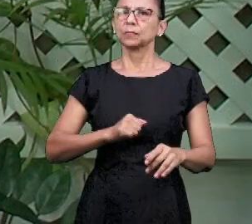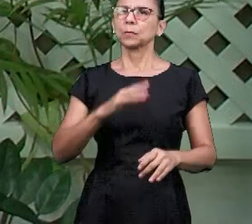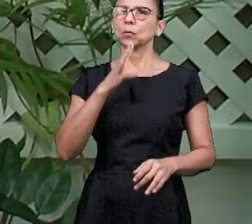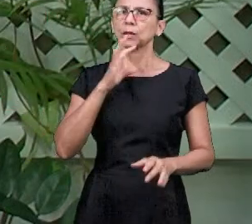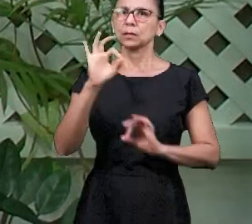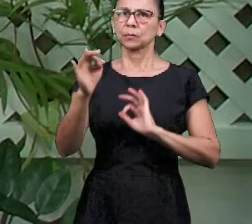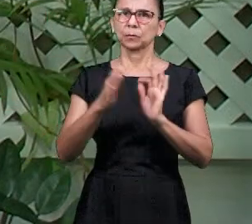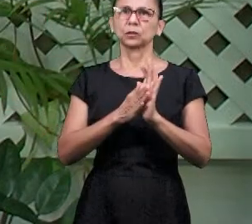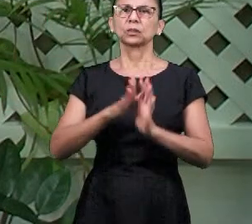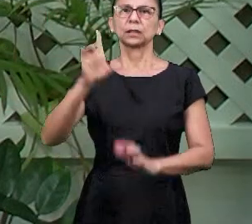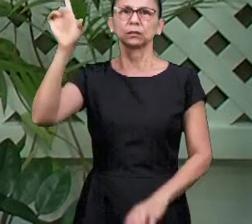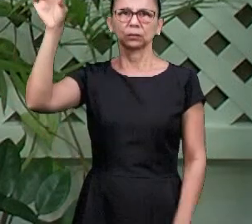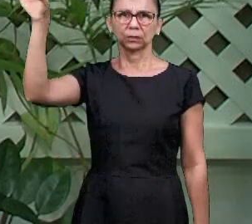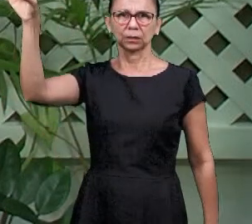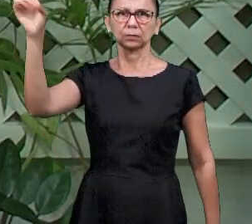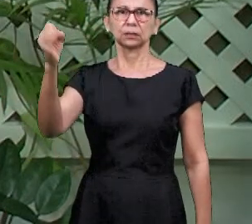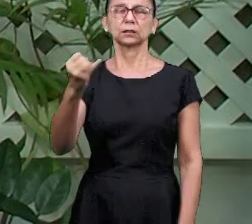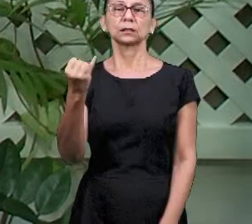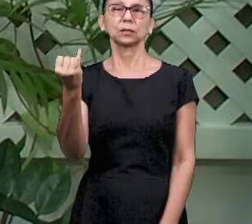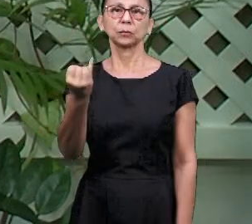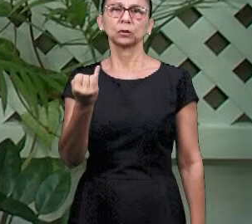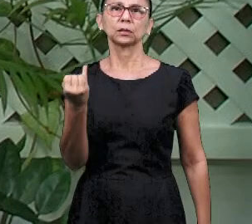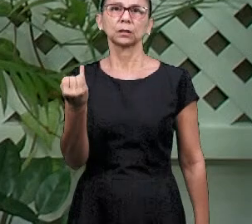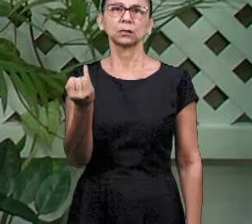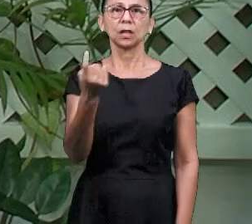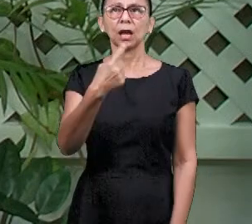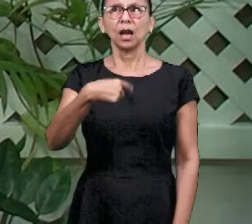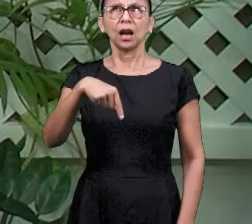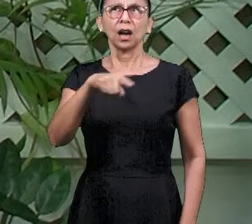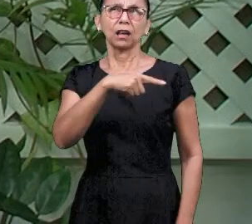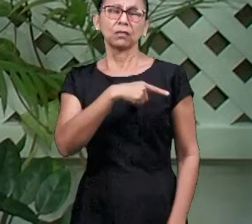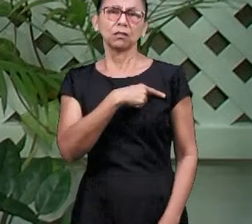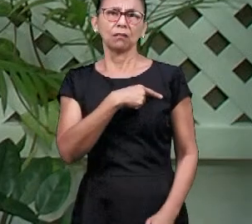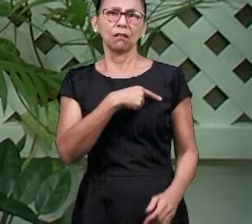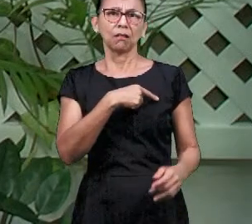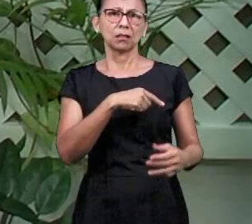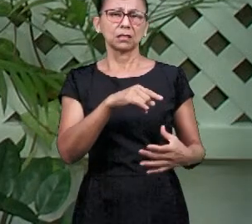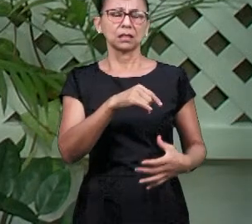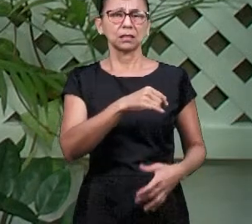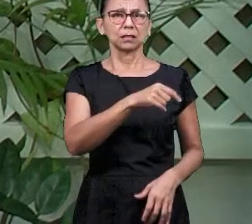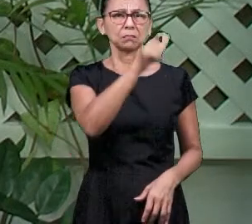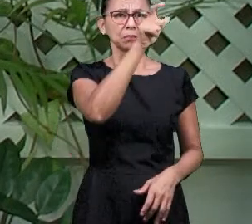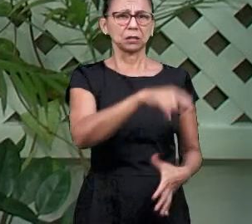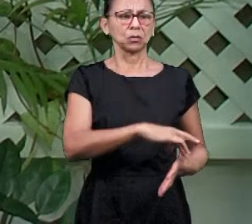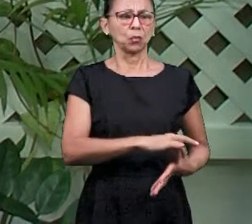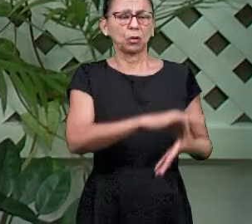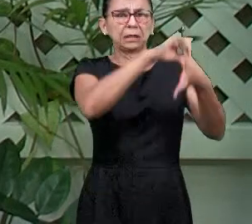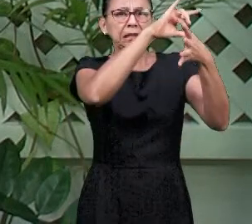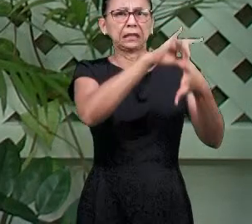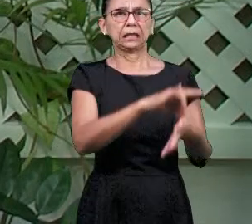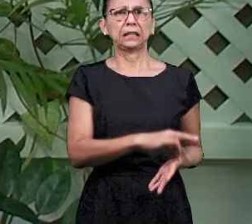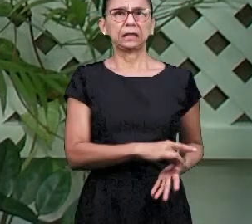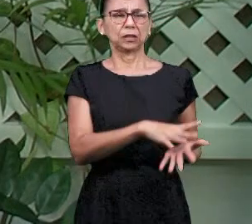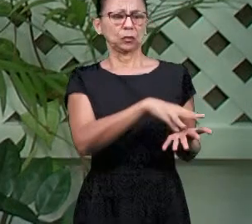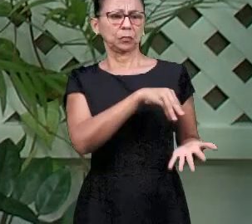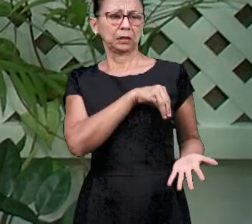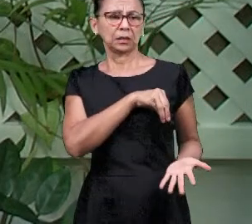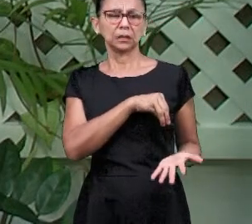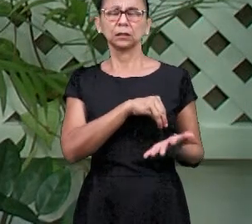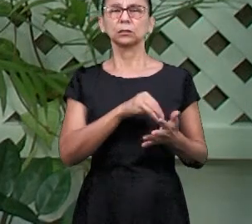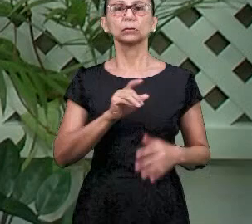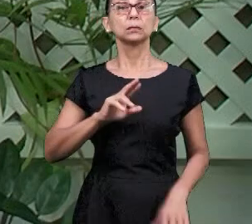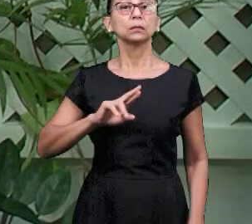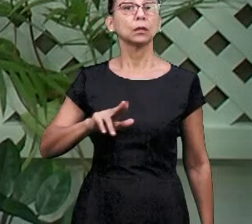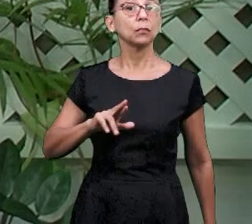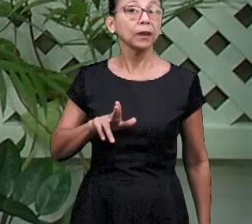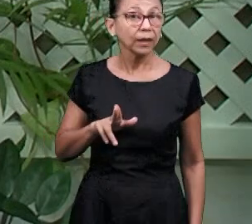luttes sont là, mais Dieu est en train de consoler et reconforter son peuple. Nous sommes